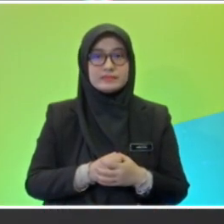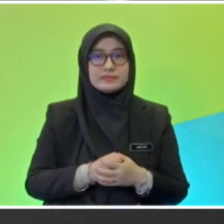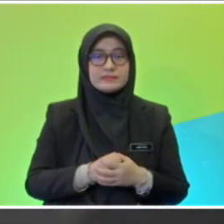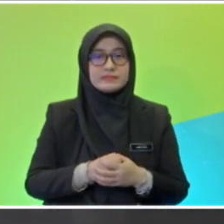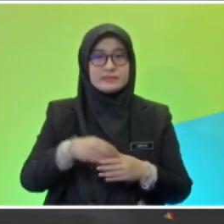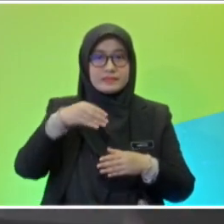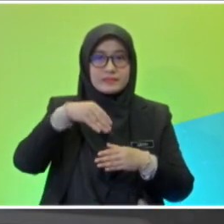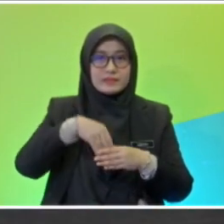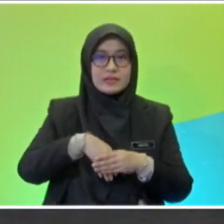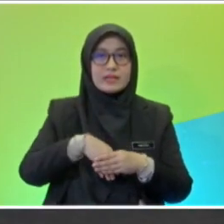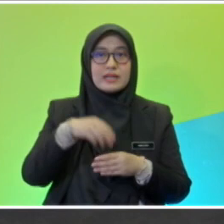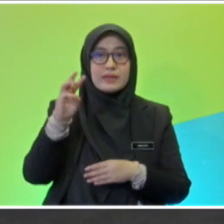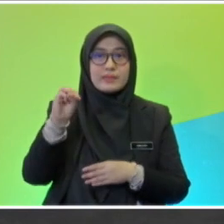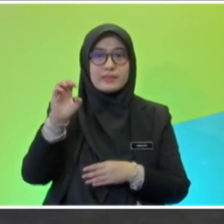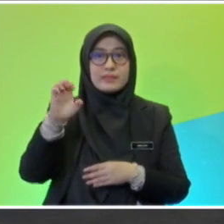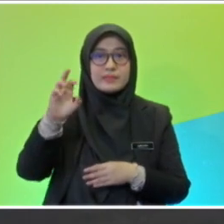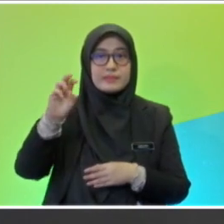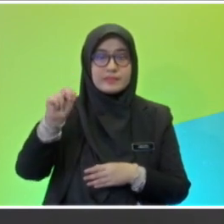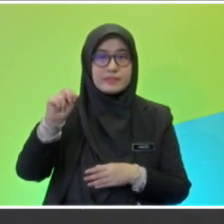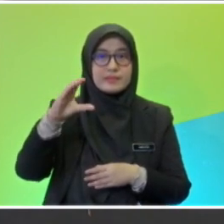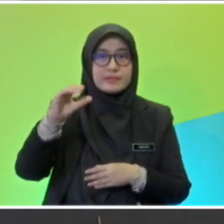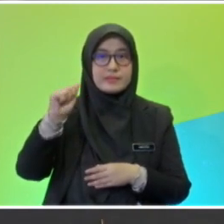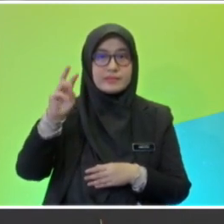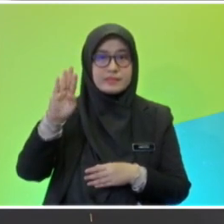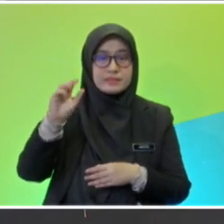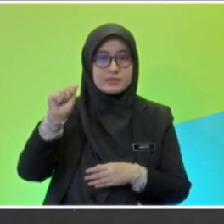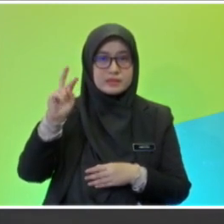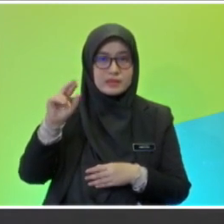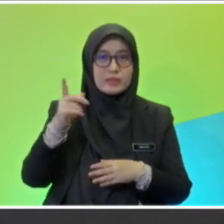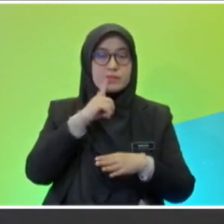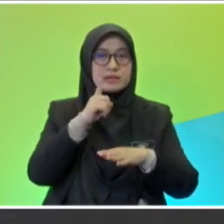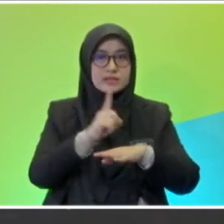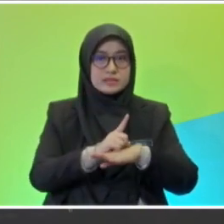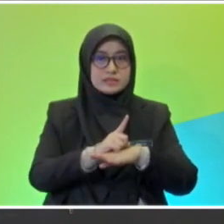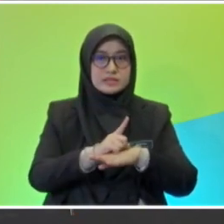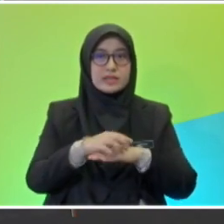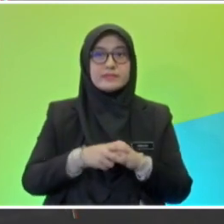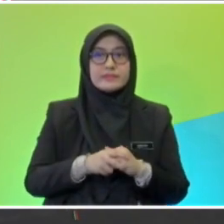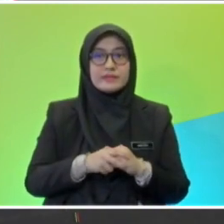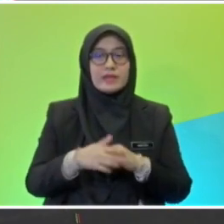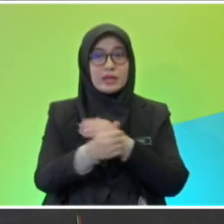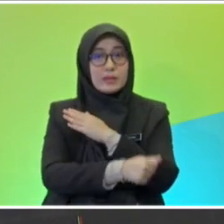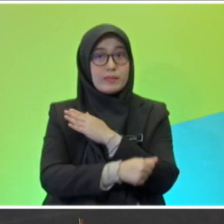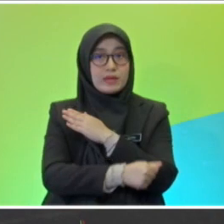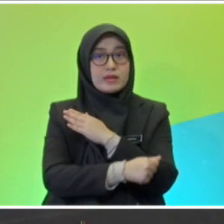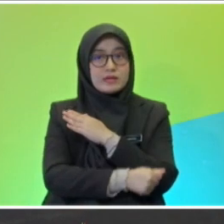perjanjian ini merupakan orang besar yang berapa perak yang